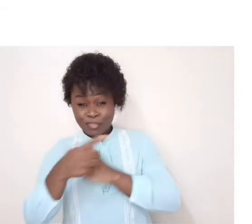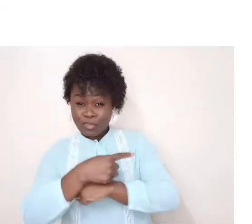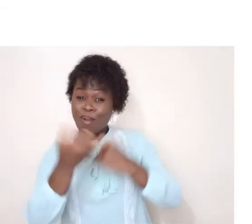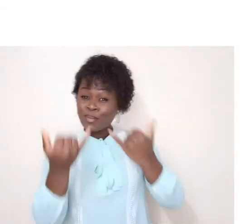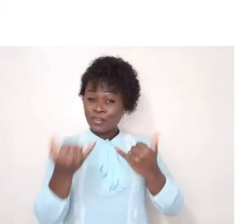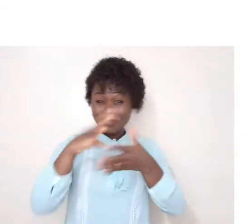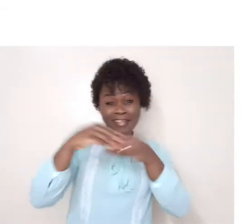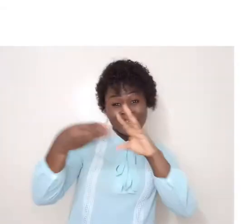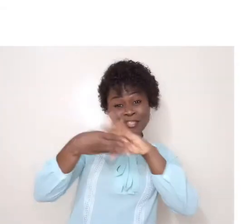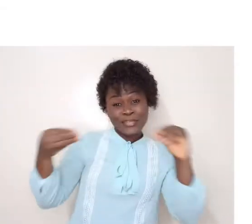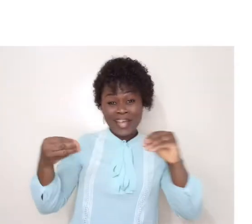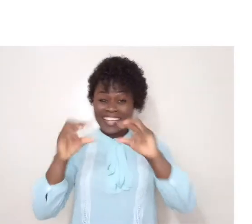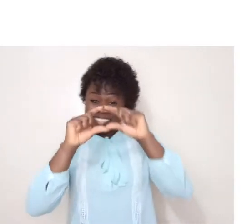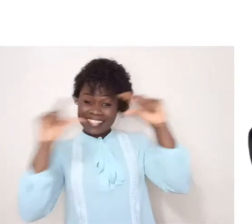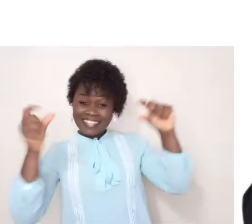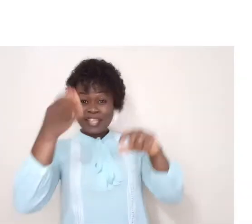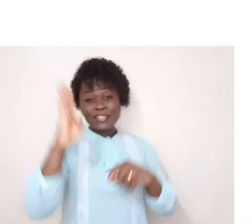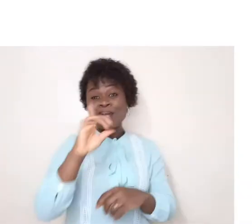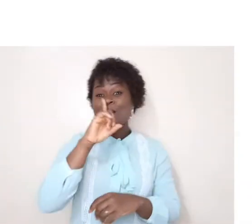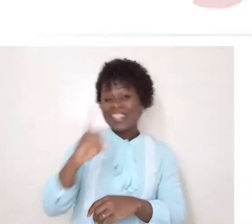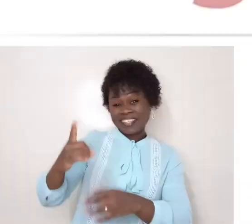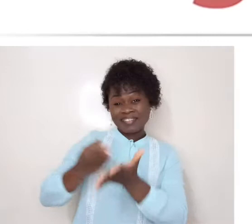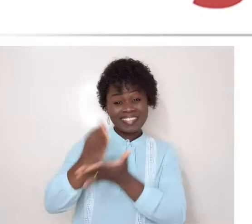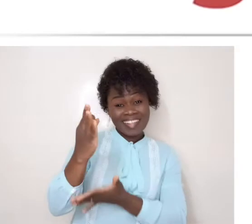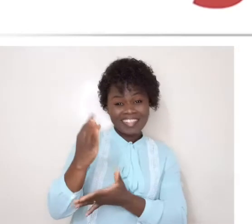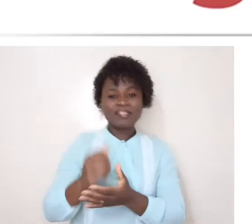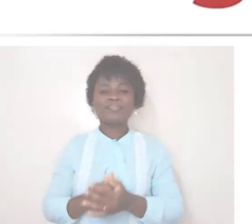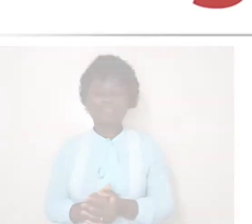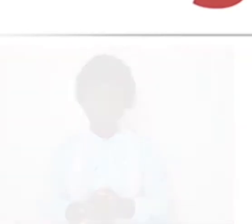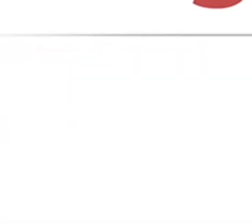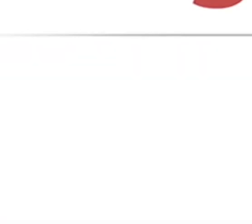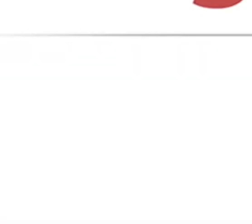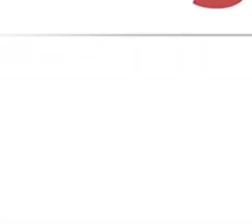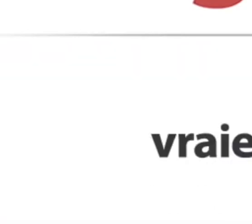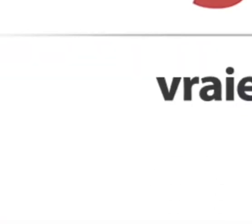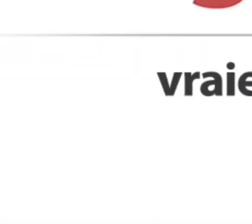Bonjour, aujourd'hui mon histoire s'intitule « Dieu est fidèle ».